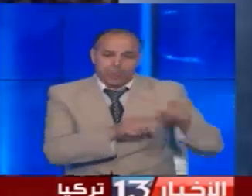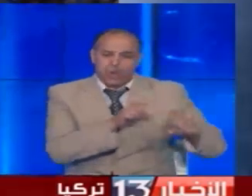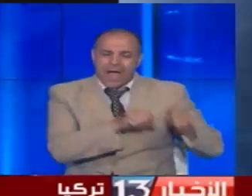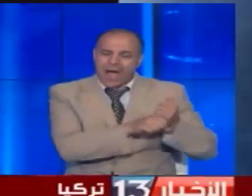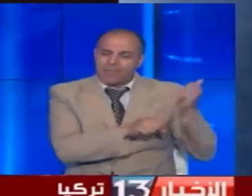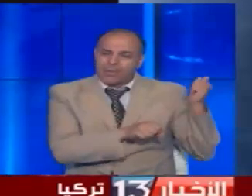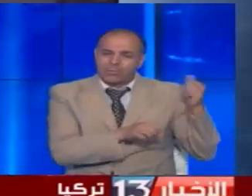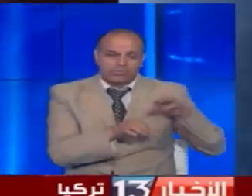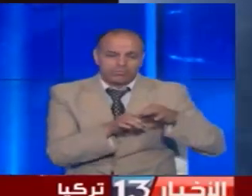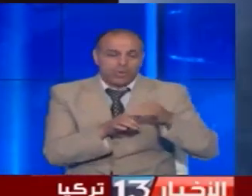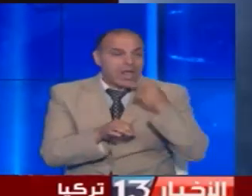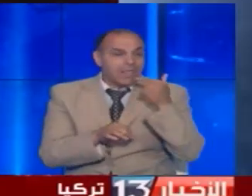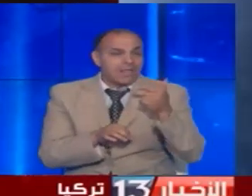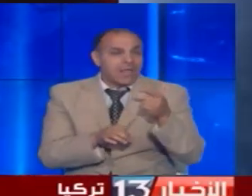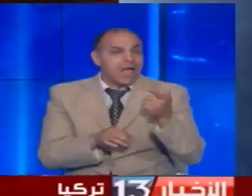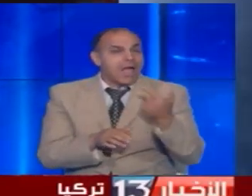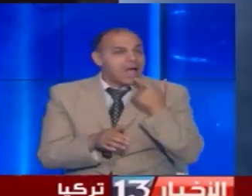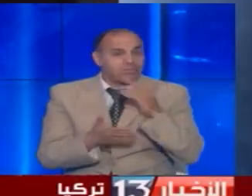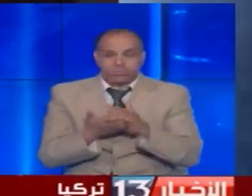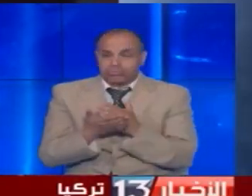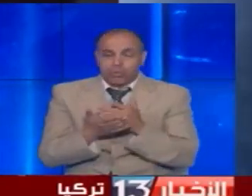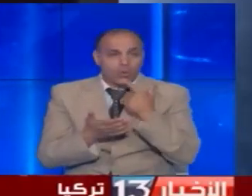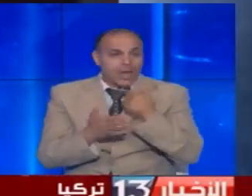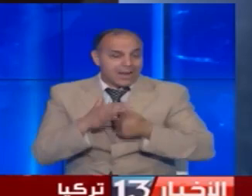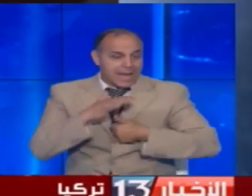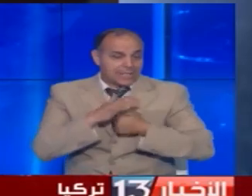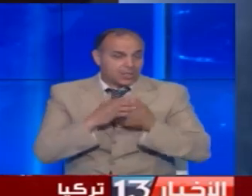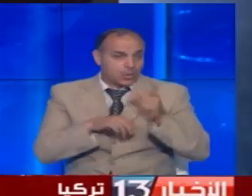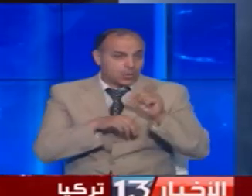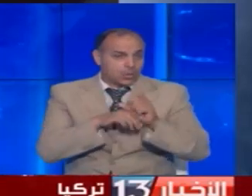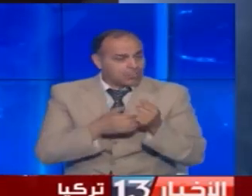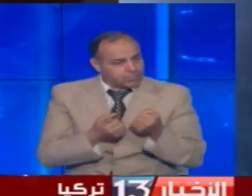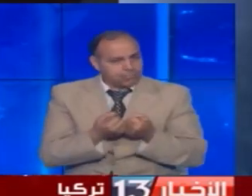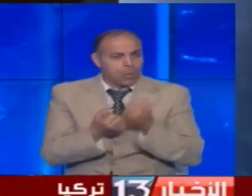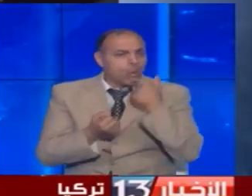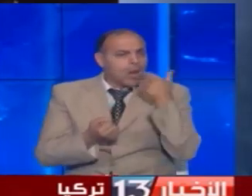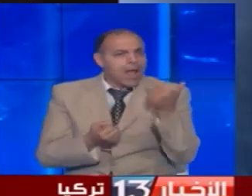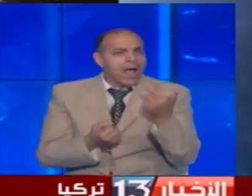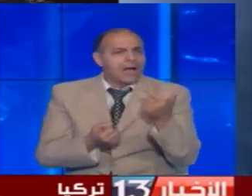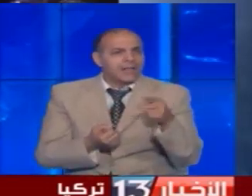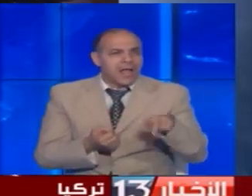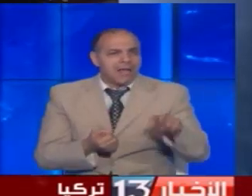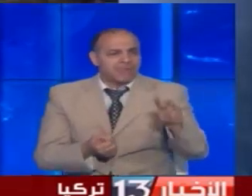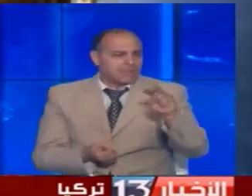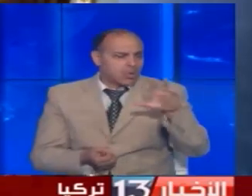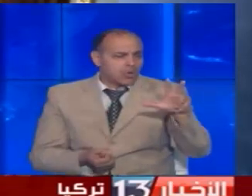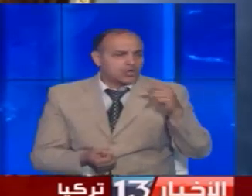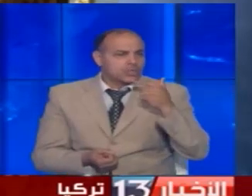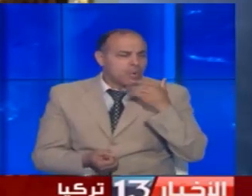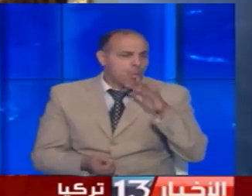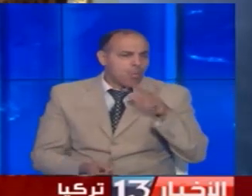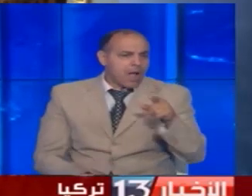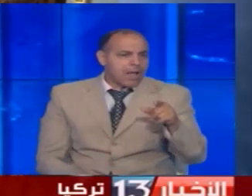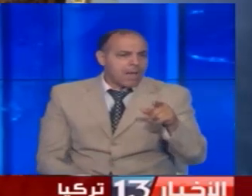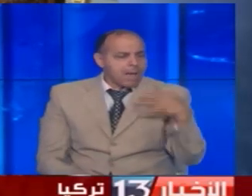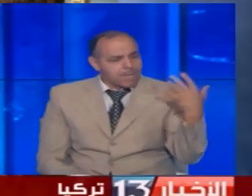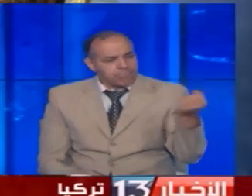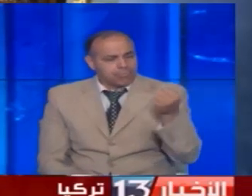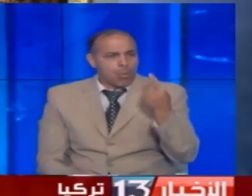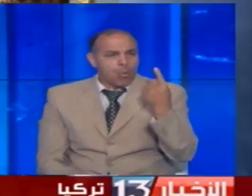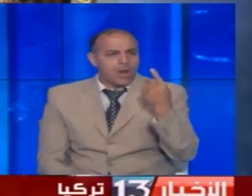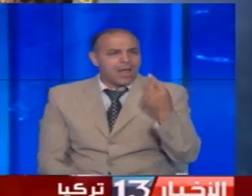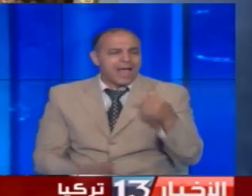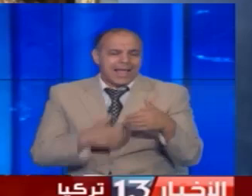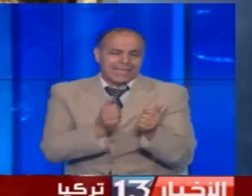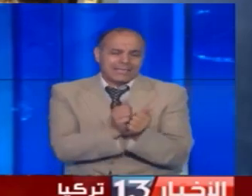الماضي. وبهذه القبضة يستعد أردوغان لحكم تركيا حتى عام 2023 على الأقل بعد فوزه وحزبه